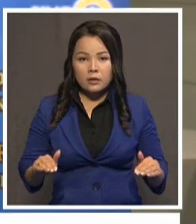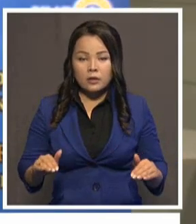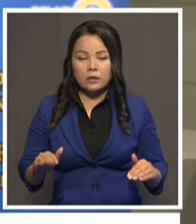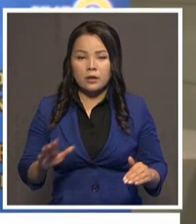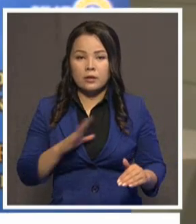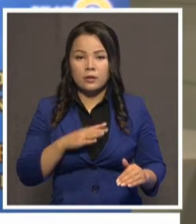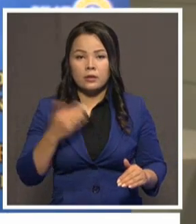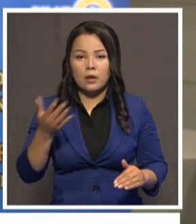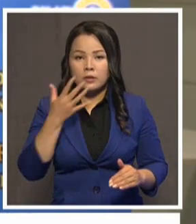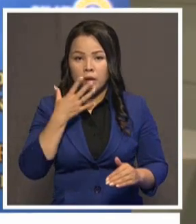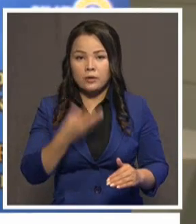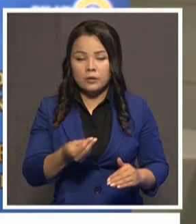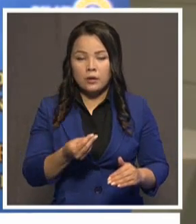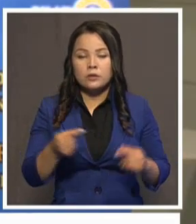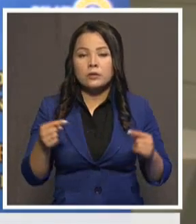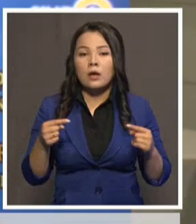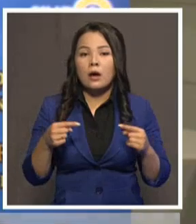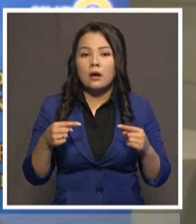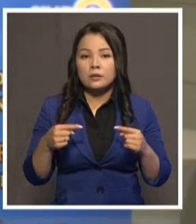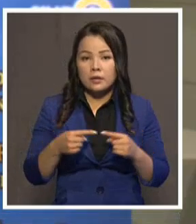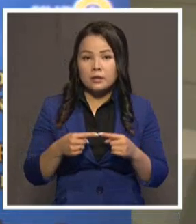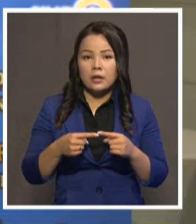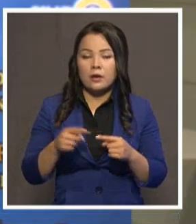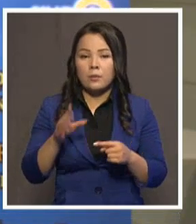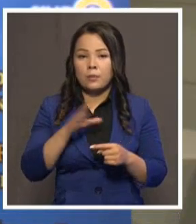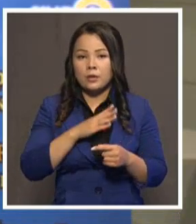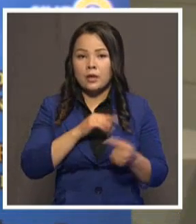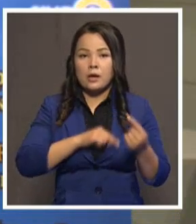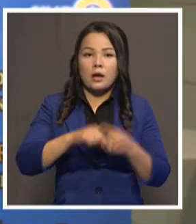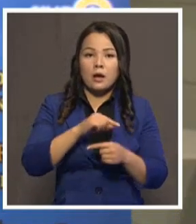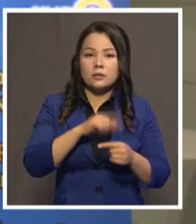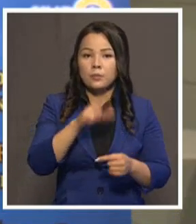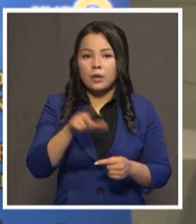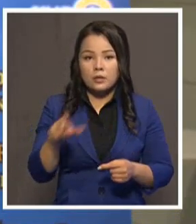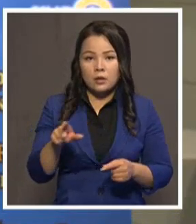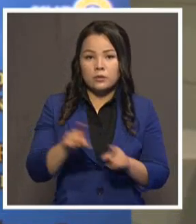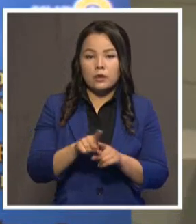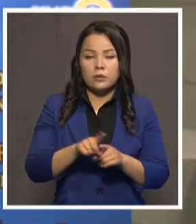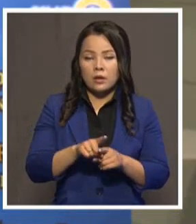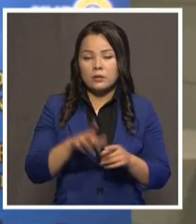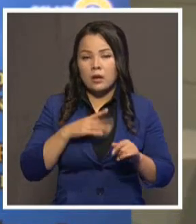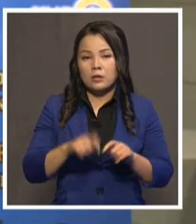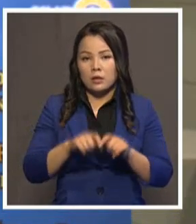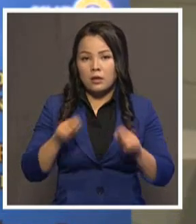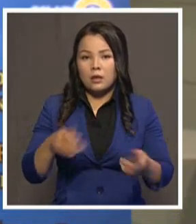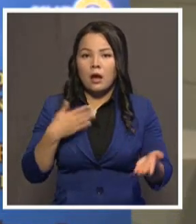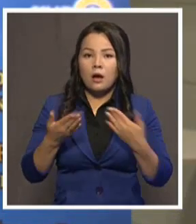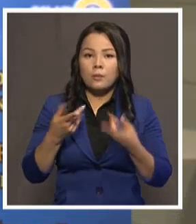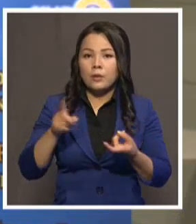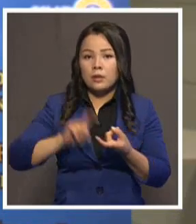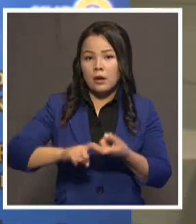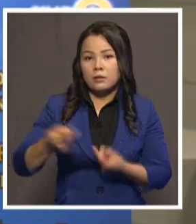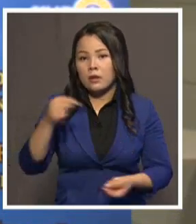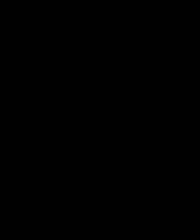балалардың және де нақты кәсіпкерлердің ынтасын арттыру, бір-бірімен қарым-қатынасын нығайту.